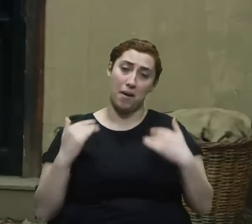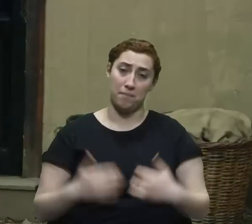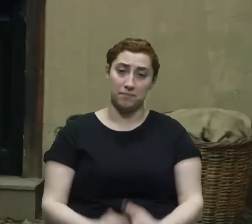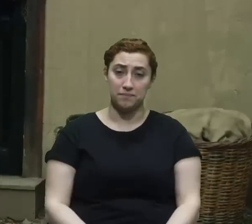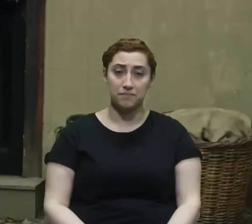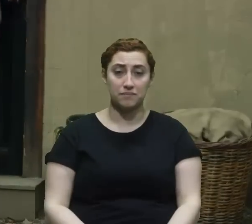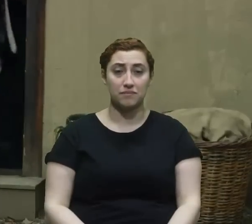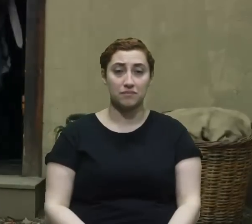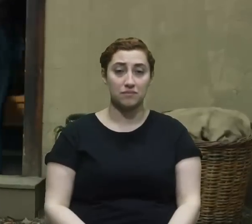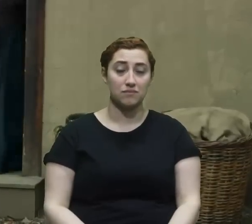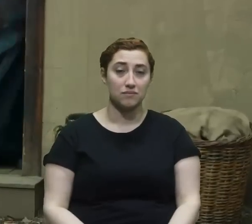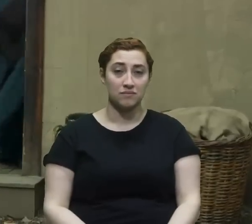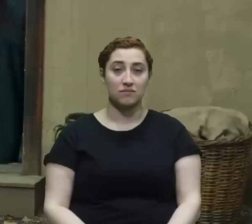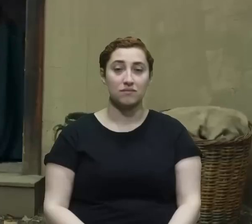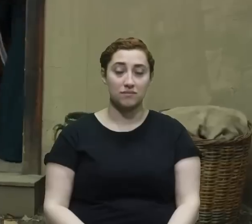Efendi.